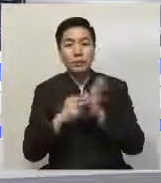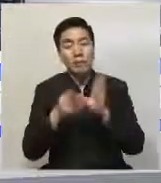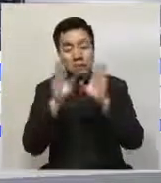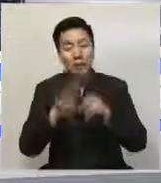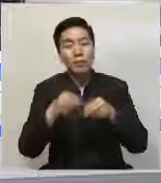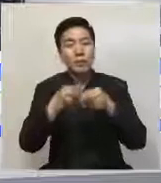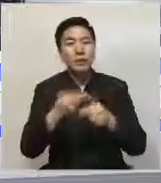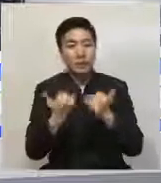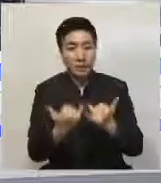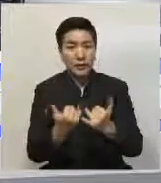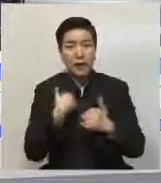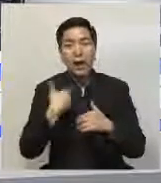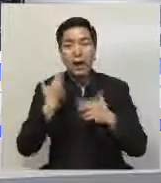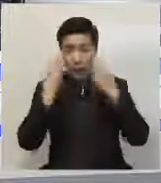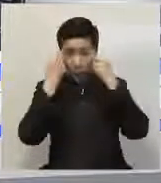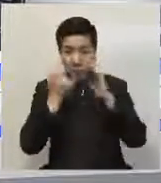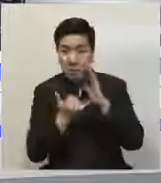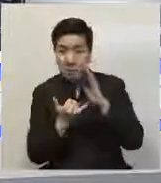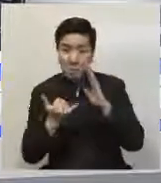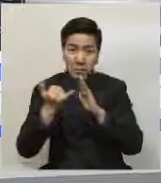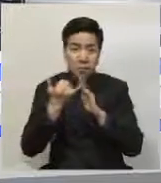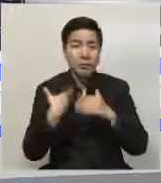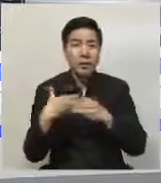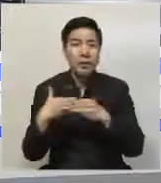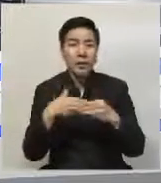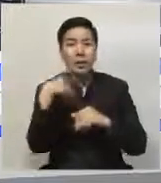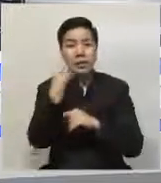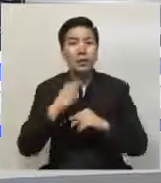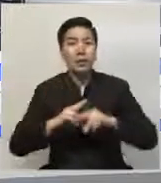ช่นี่แหละเป็นเสน่ห์นะคะนายกรัฐมนตรีก็เลยนำล่องพาคุณผู้ชมเดินทางไปท่องเที่ยวด้วยตัวเอง